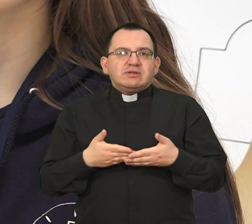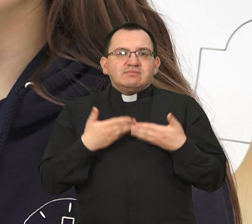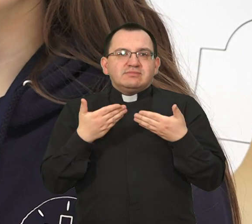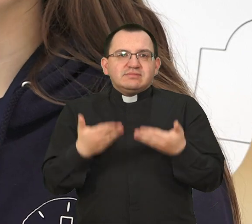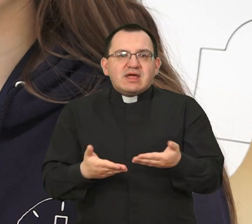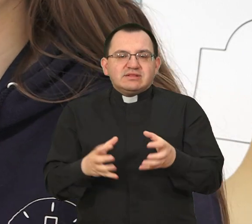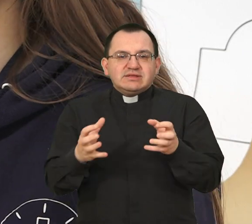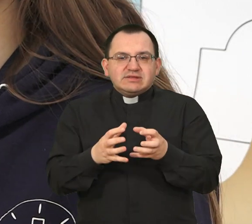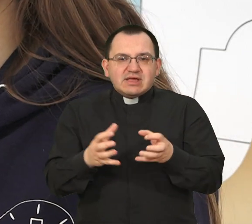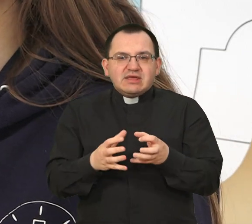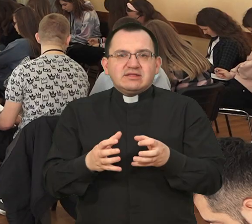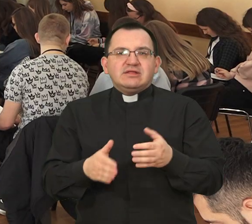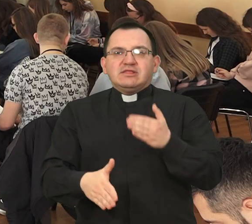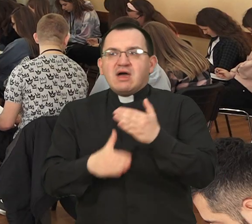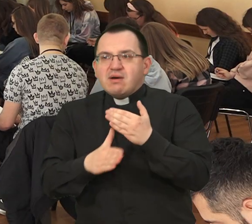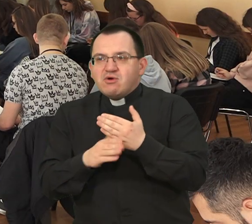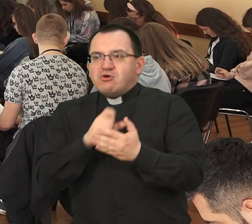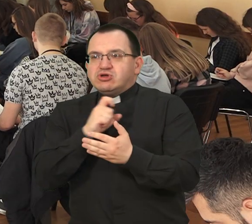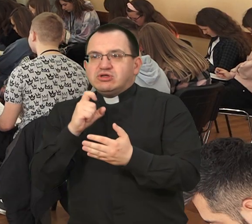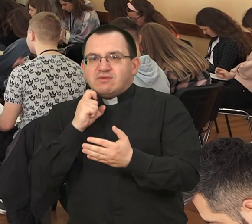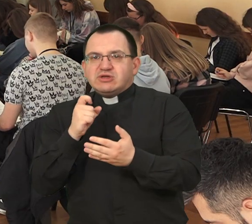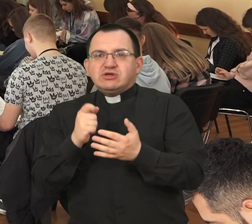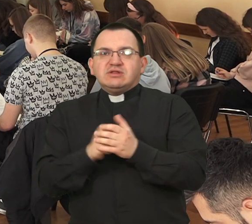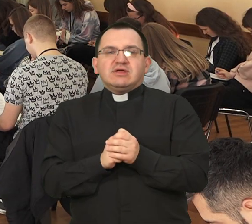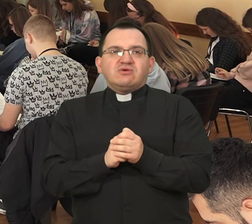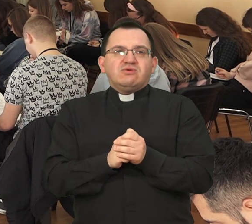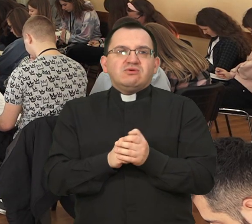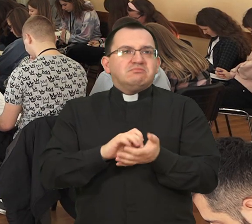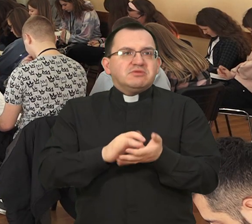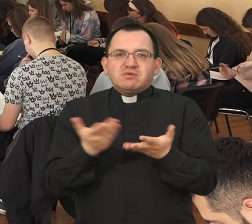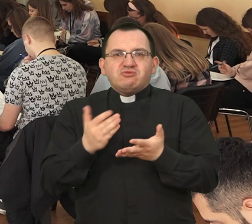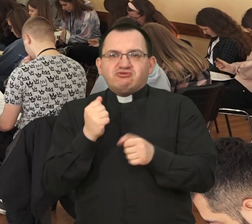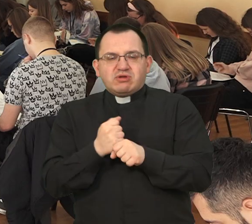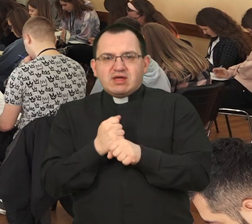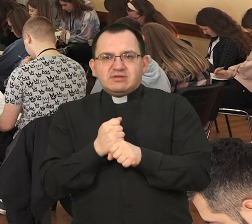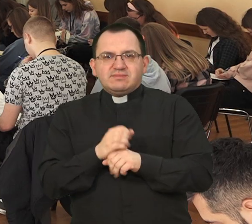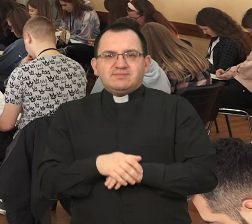zajednici i kad pomažem župniku i u svemu što radim u svojoj župi.